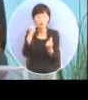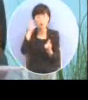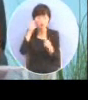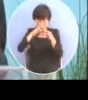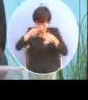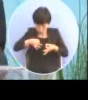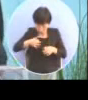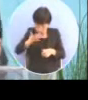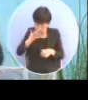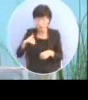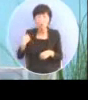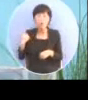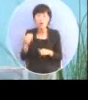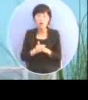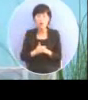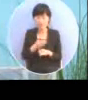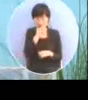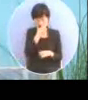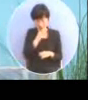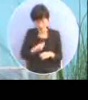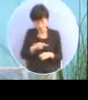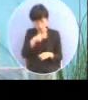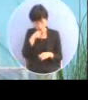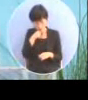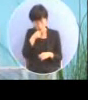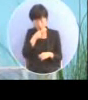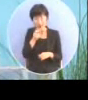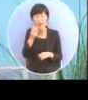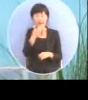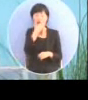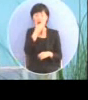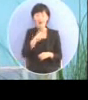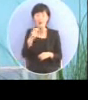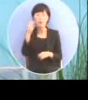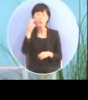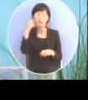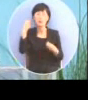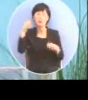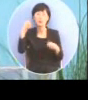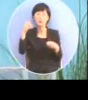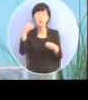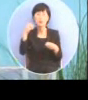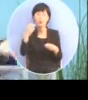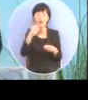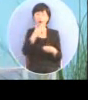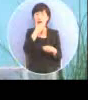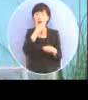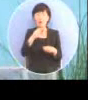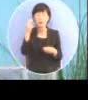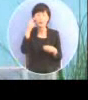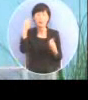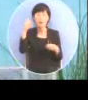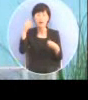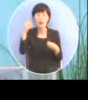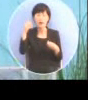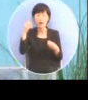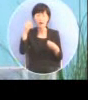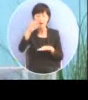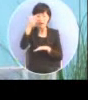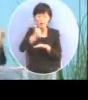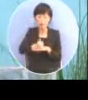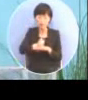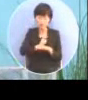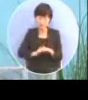tự lừa dối chính mình. 안 행복한데 행복한 척하는 거. Họ không hạnh phúc nhưng cứ giả bộ mình hạnh phúc. 그러니까 자살하죠. Cho nên là họ